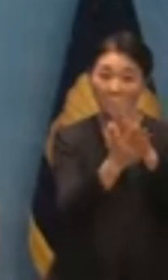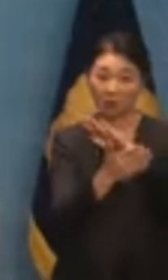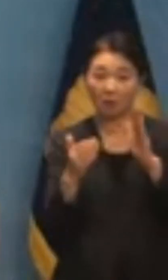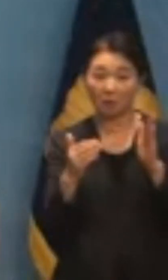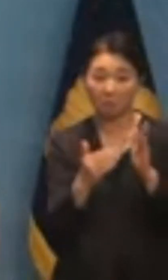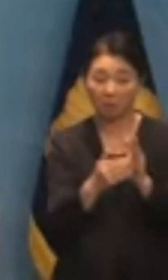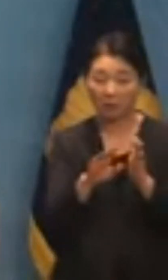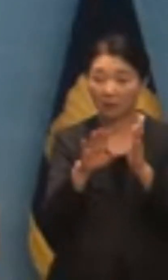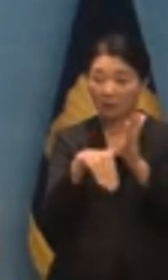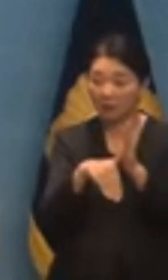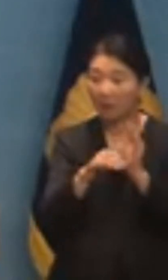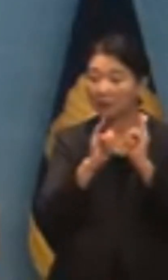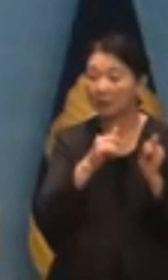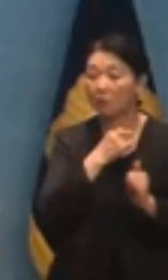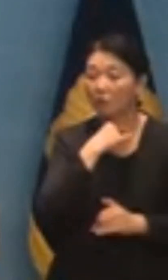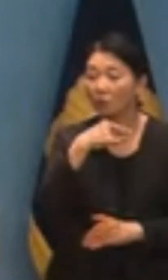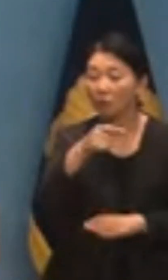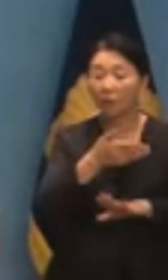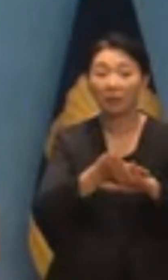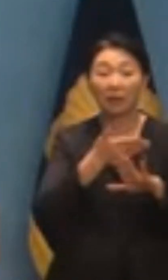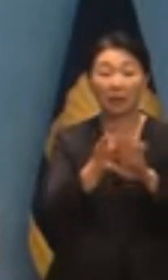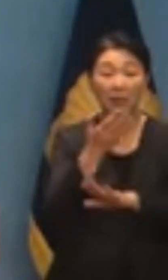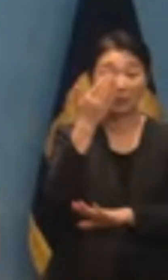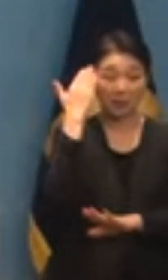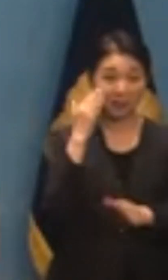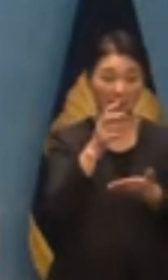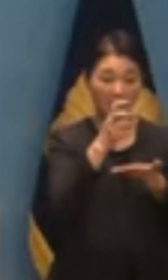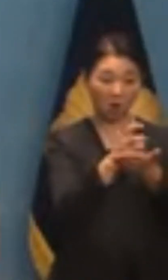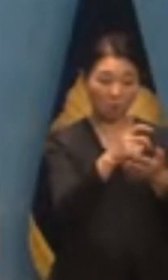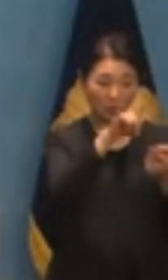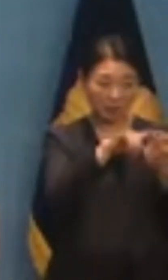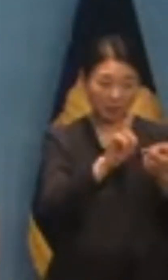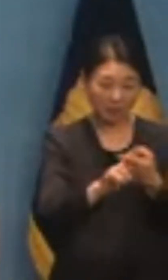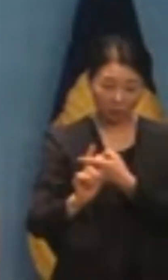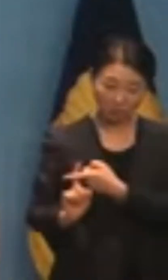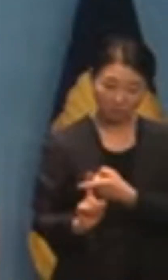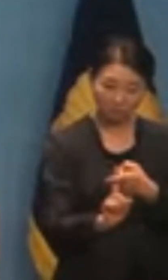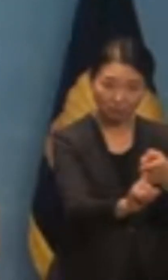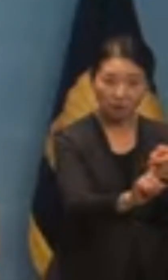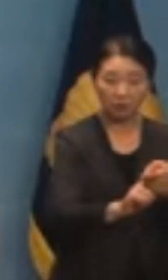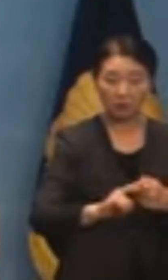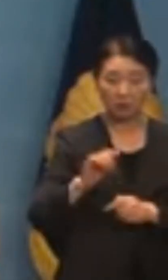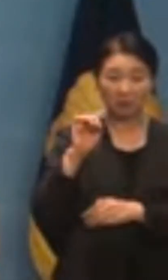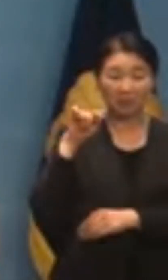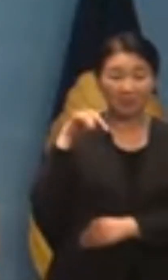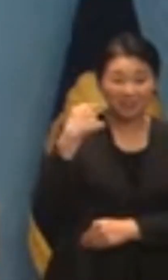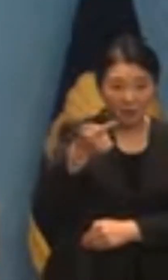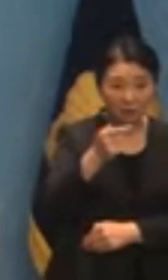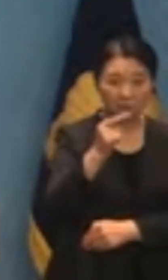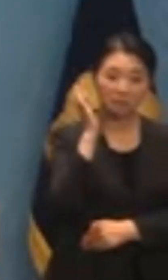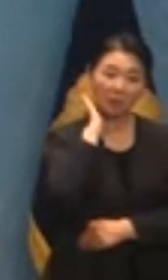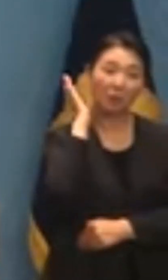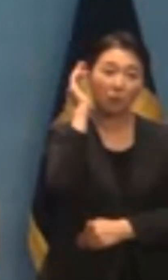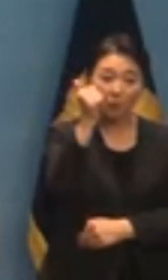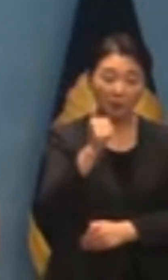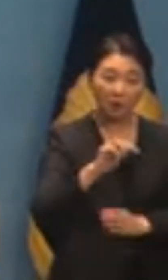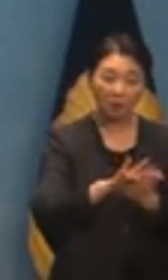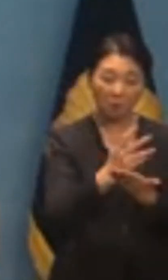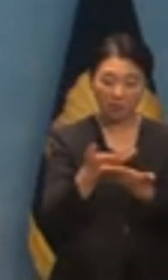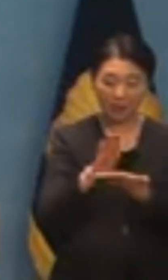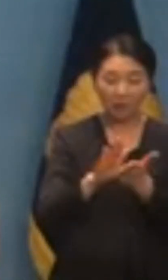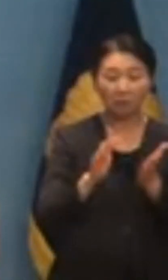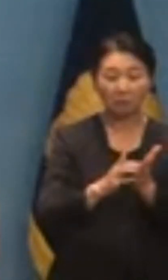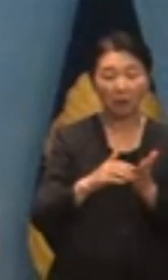시대적 요구가 달라졌는데 낡은 헌법은 그대로입니다. 다음 대통령에게 헌법 개정은 시대가